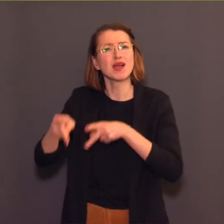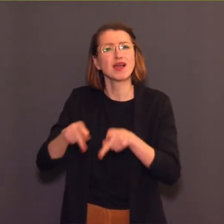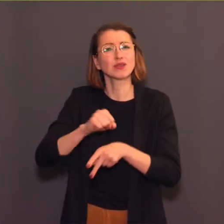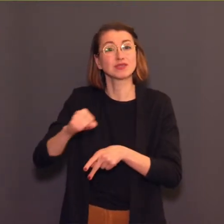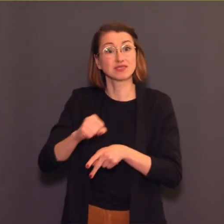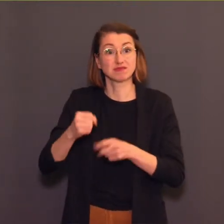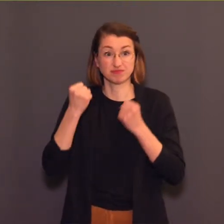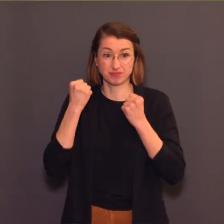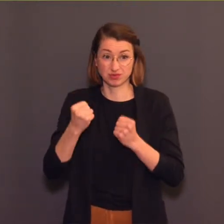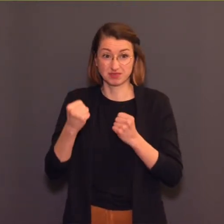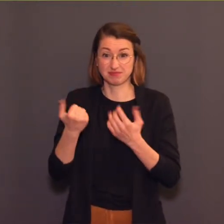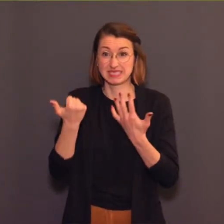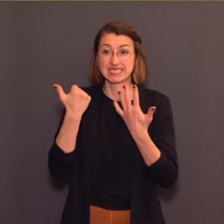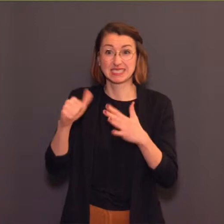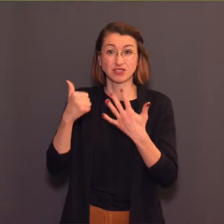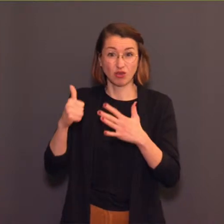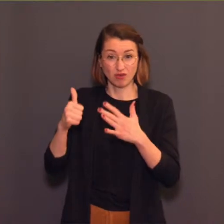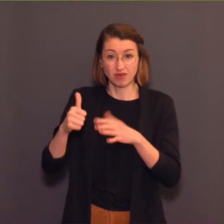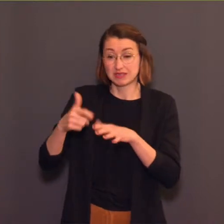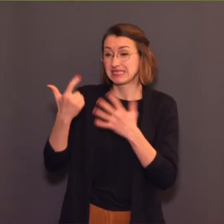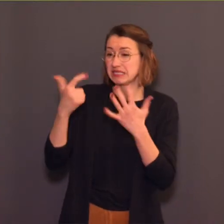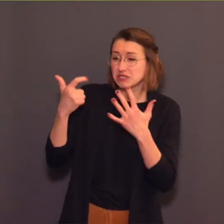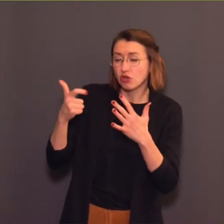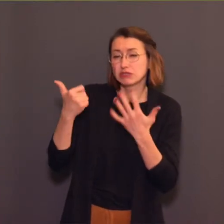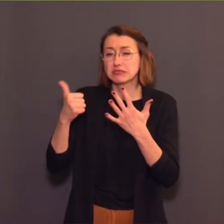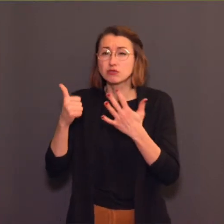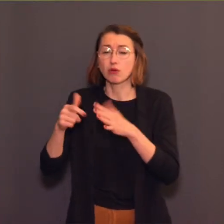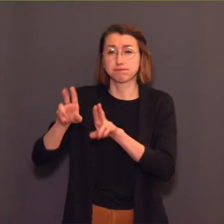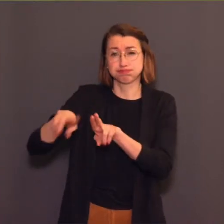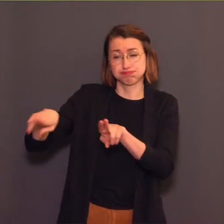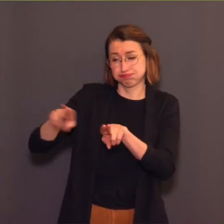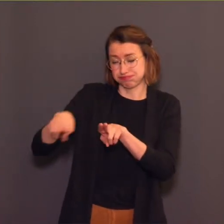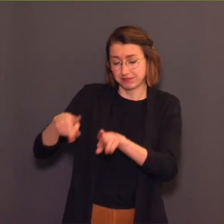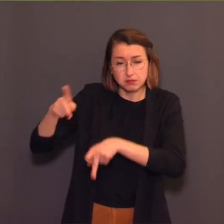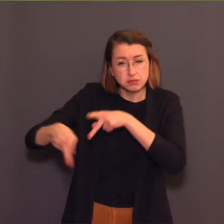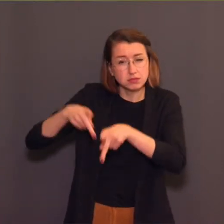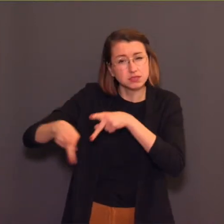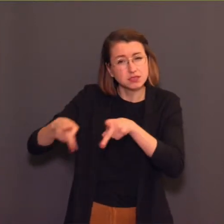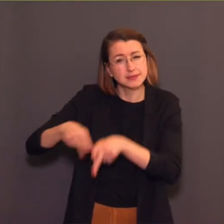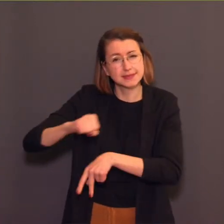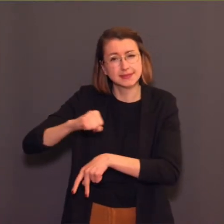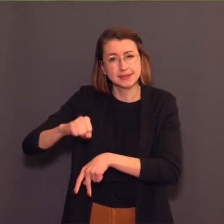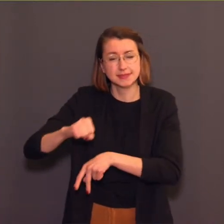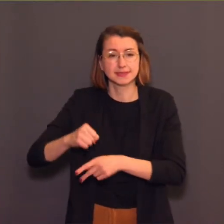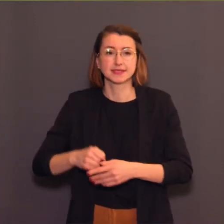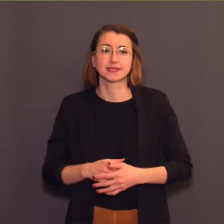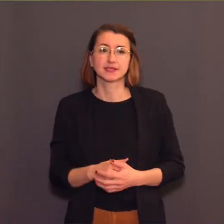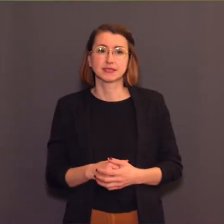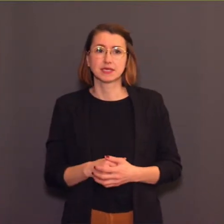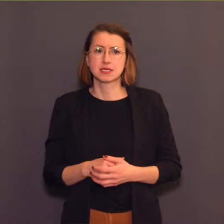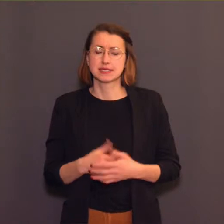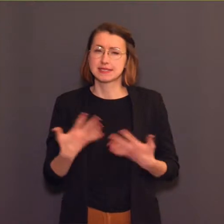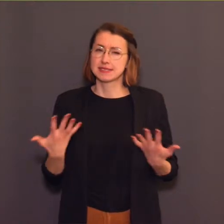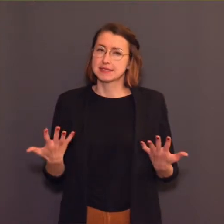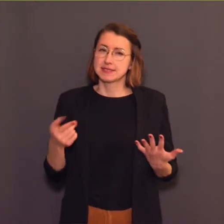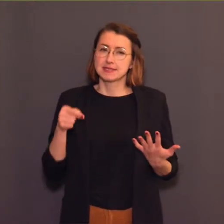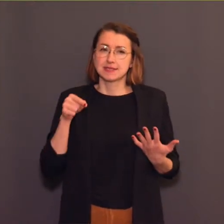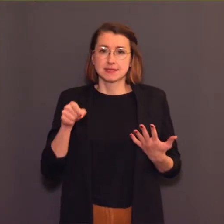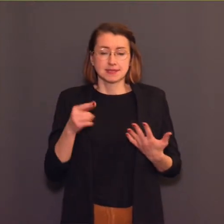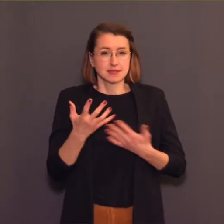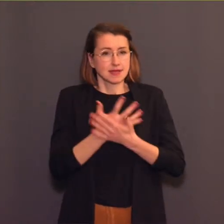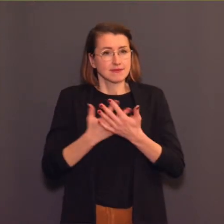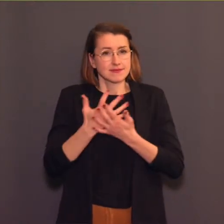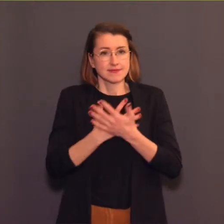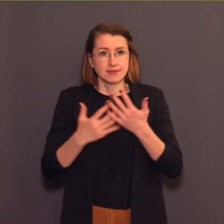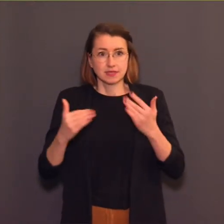lits. Si les chiffres continuent d'augmenter, nous pouvons heureusement constater que le pourcentage